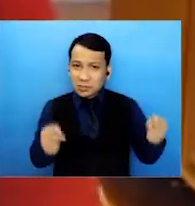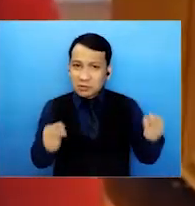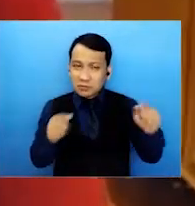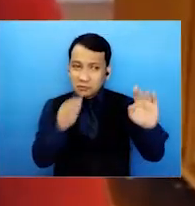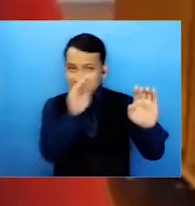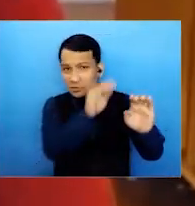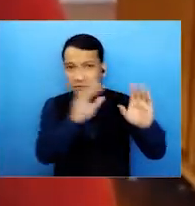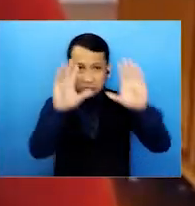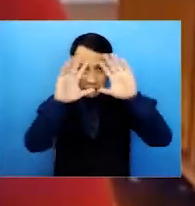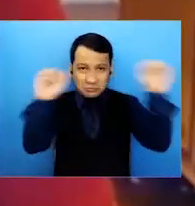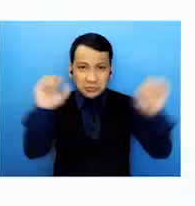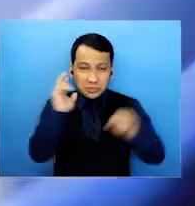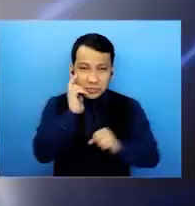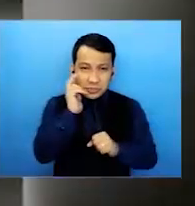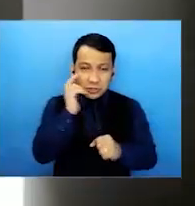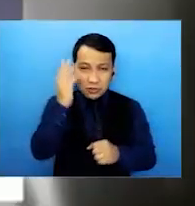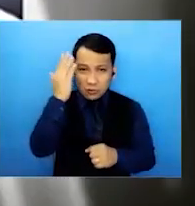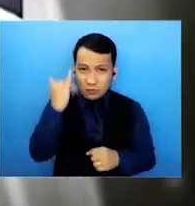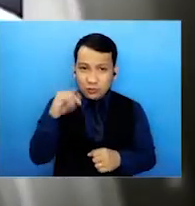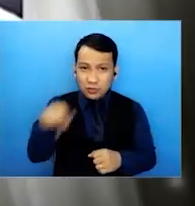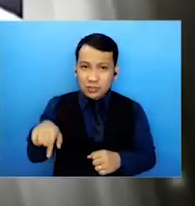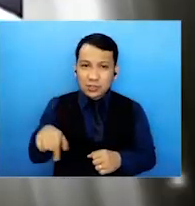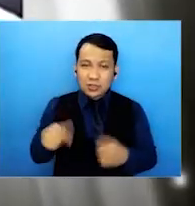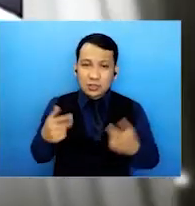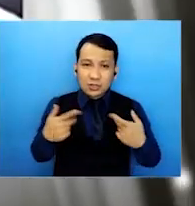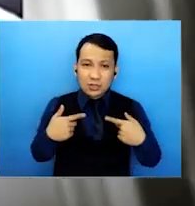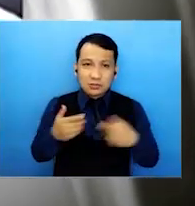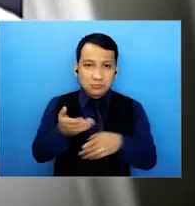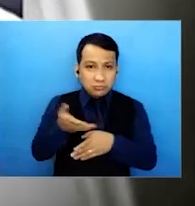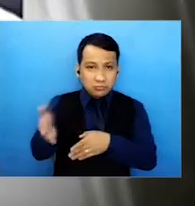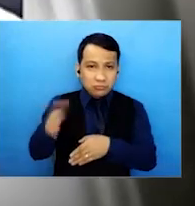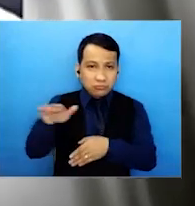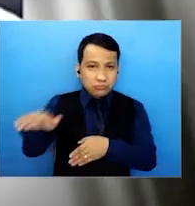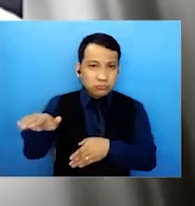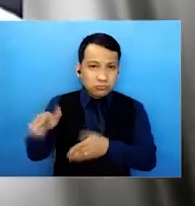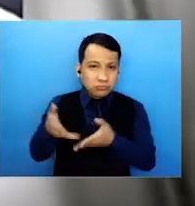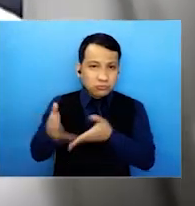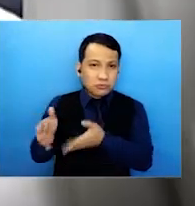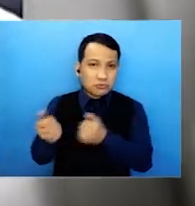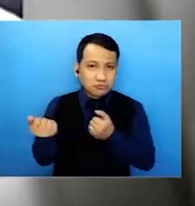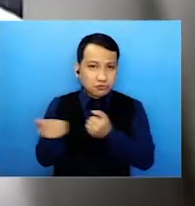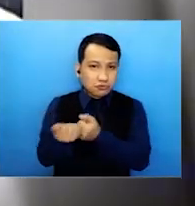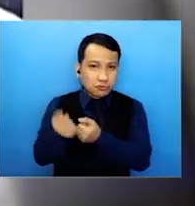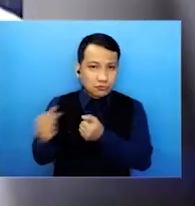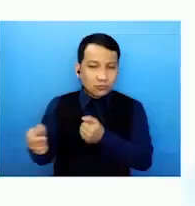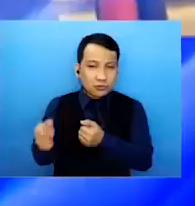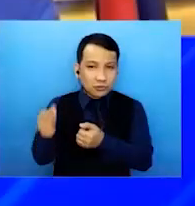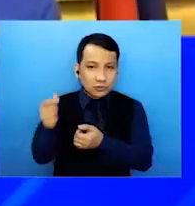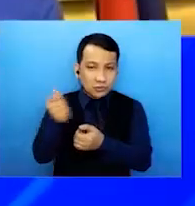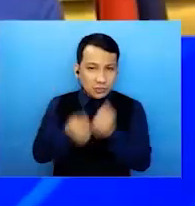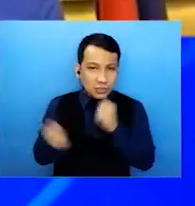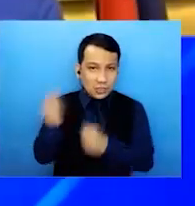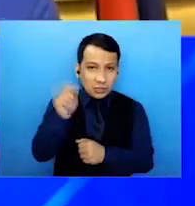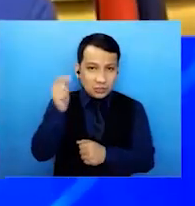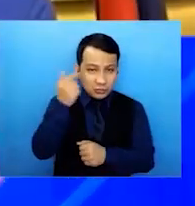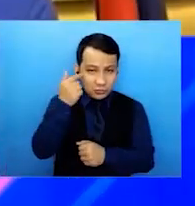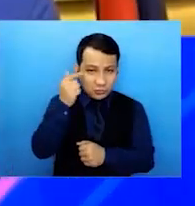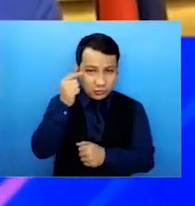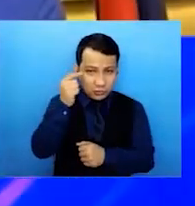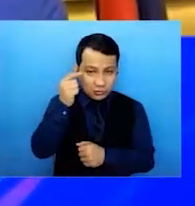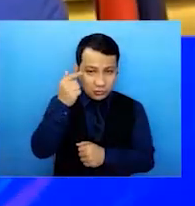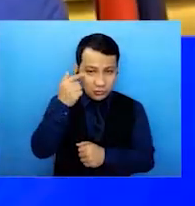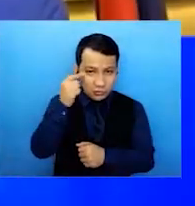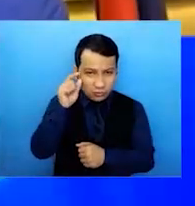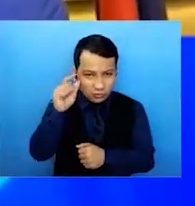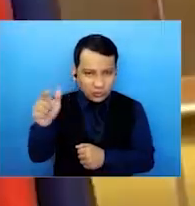no? Because President Duterte has given his backing to Secretary Cusi. Naman ako,